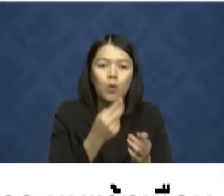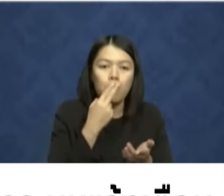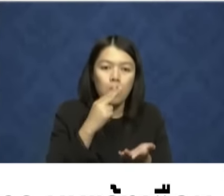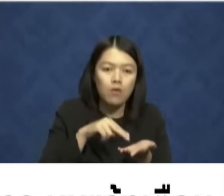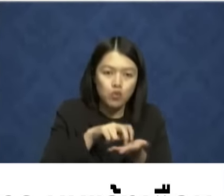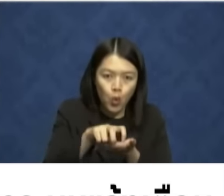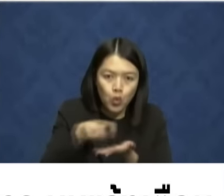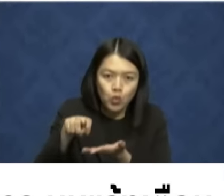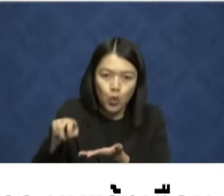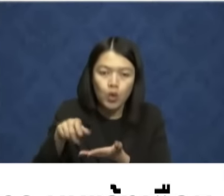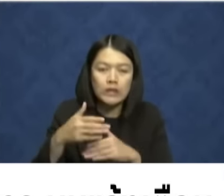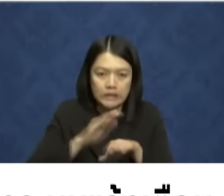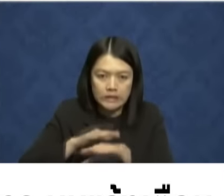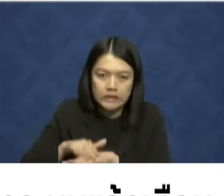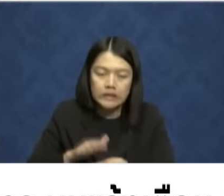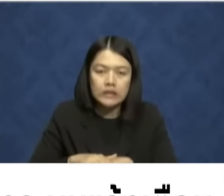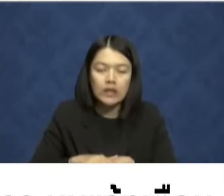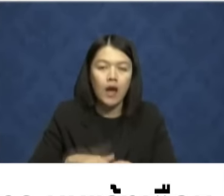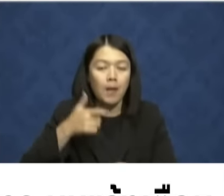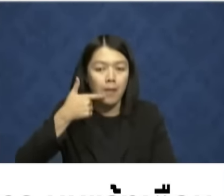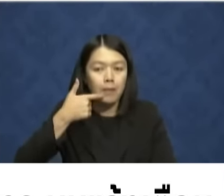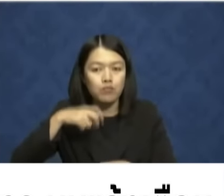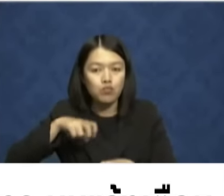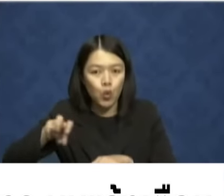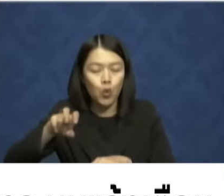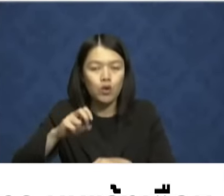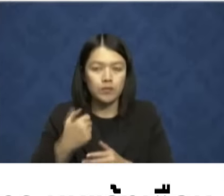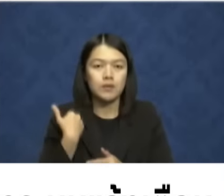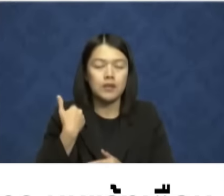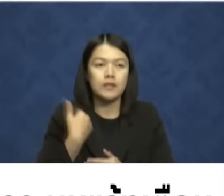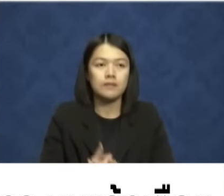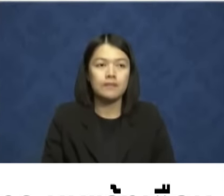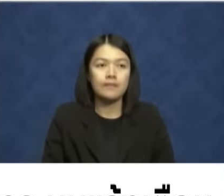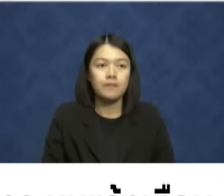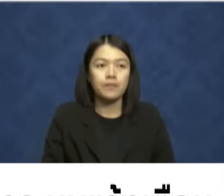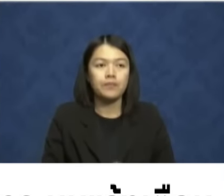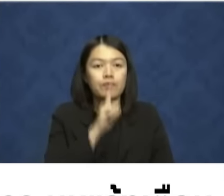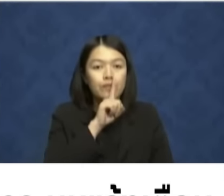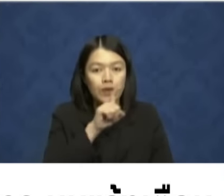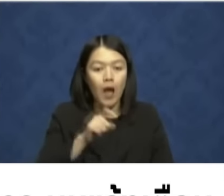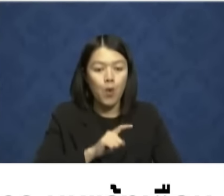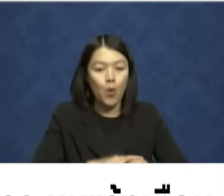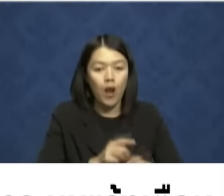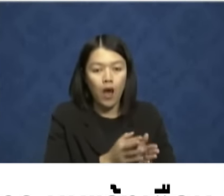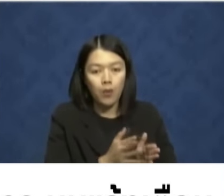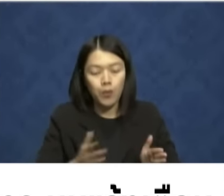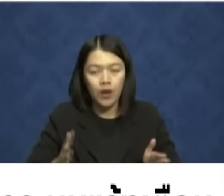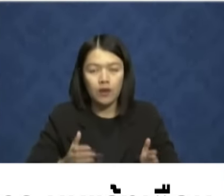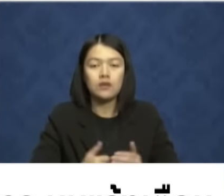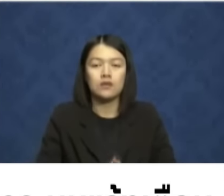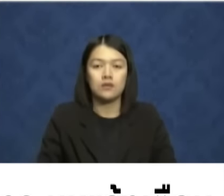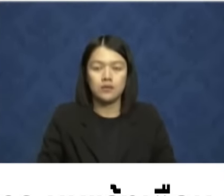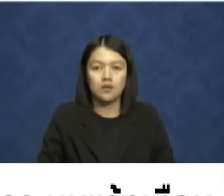ปพนะคะเพื่อที่จะส่งต่อไปถึง Operatorอันนี้คือถามถึงระยะเวลาที่ชัดเจนดิฉัน